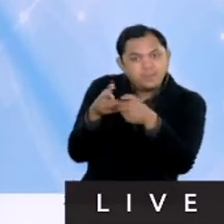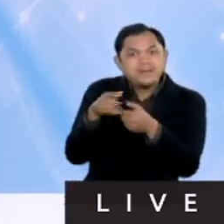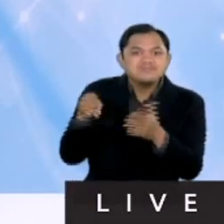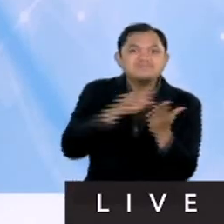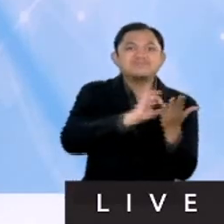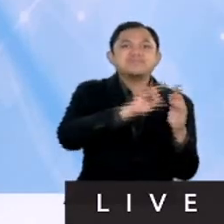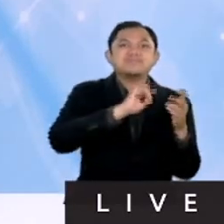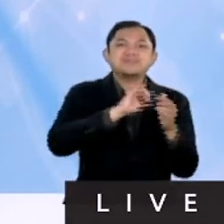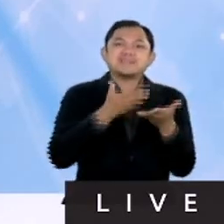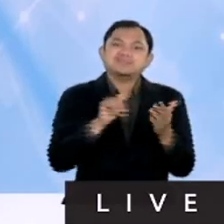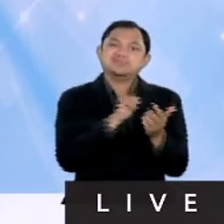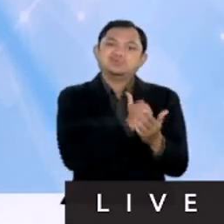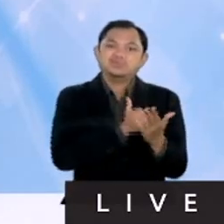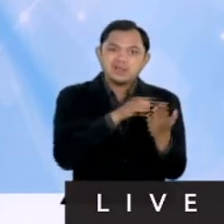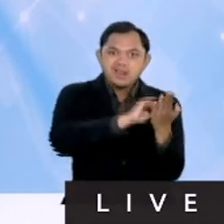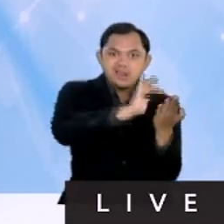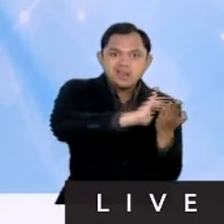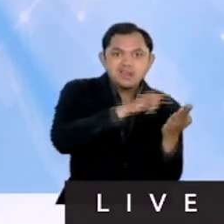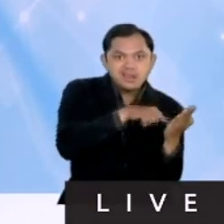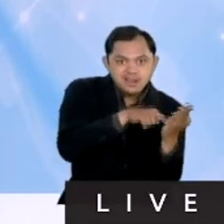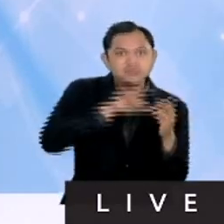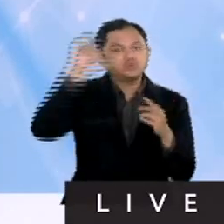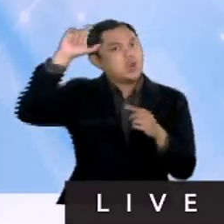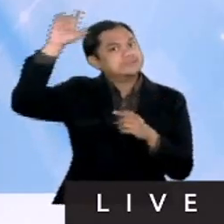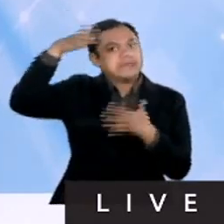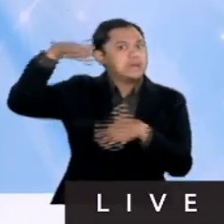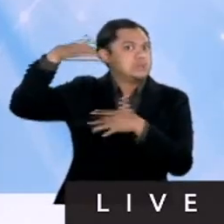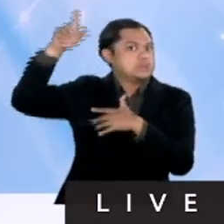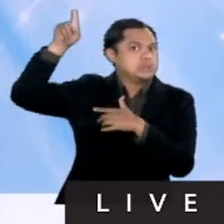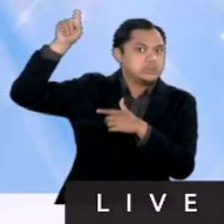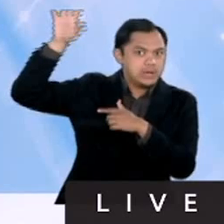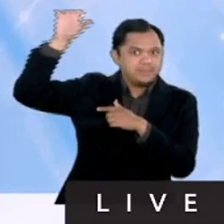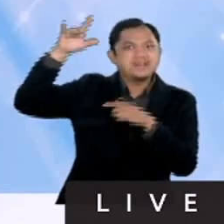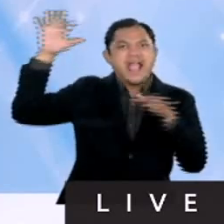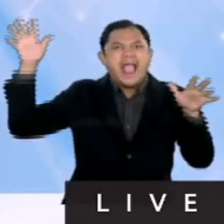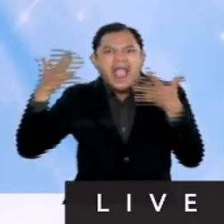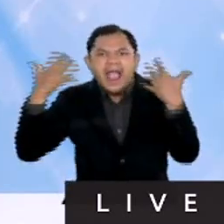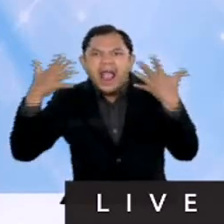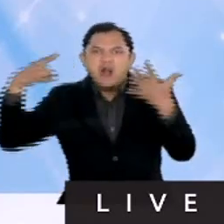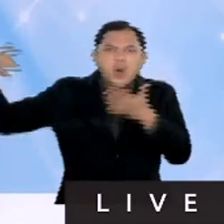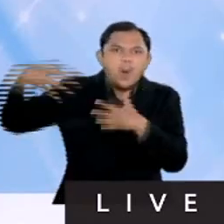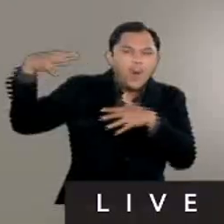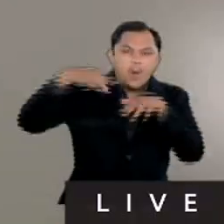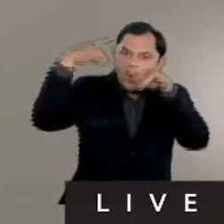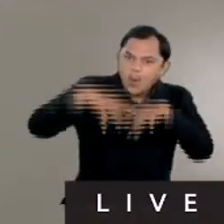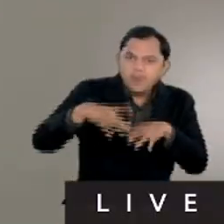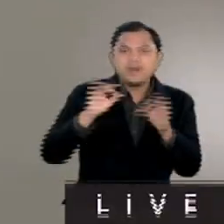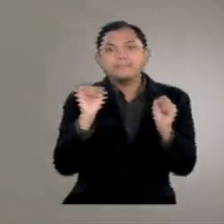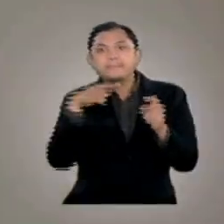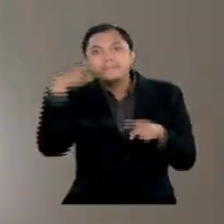cuaca ekstrim membuat terjadinya hujan angin hingga disertai dengan es.